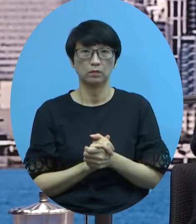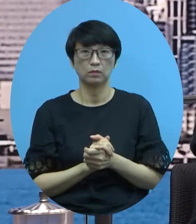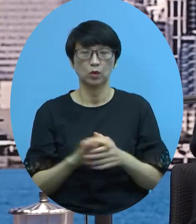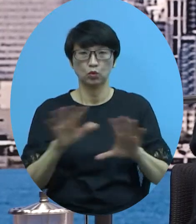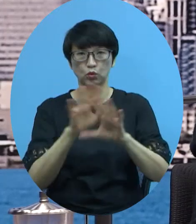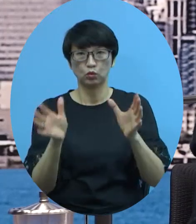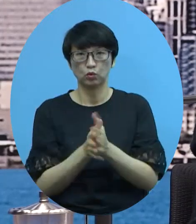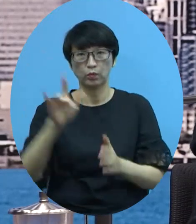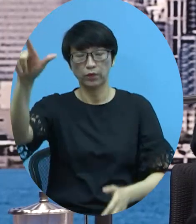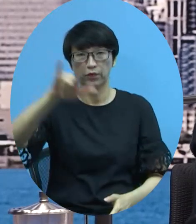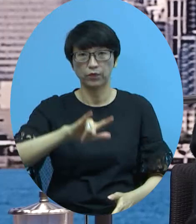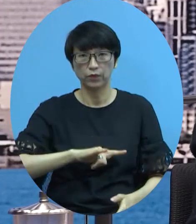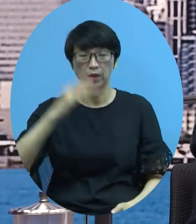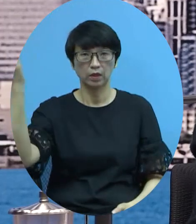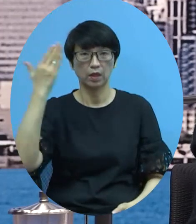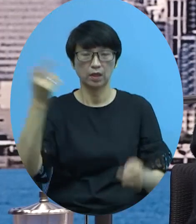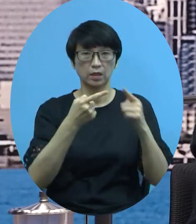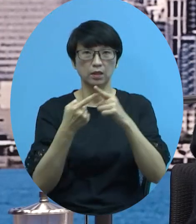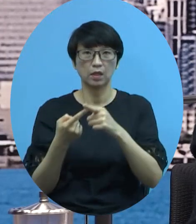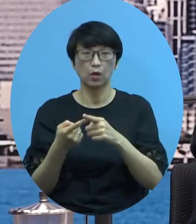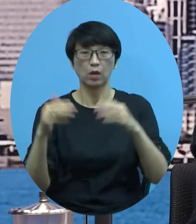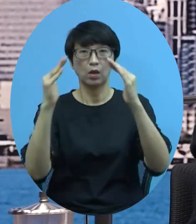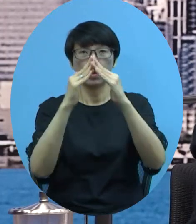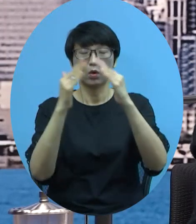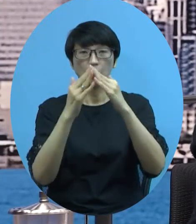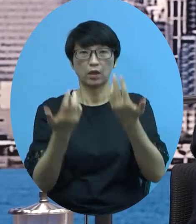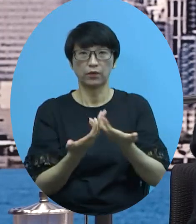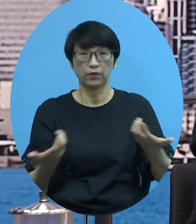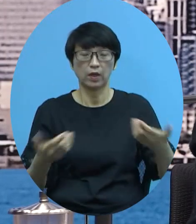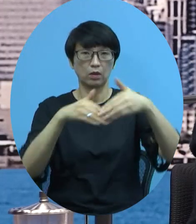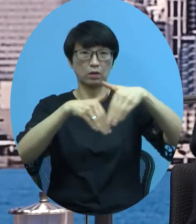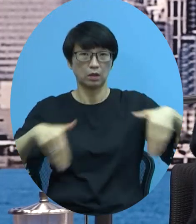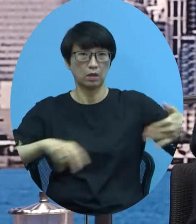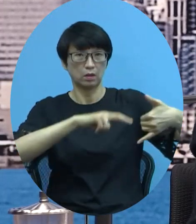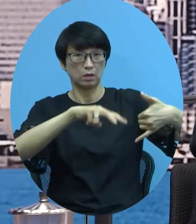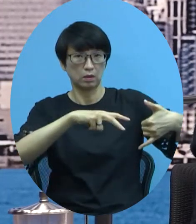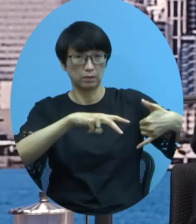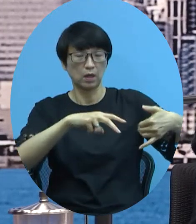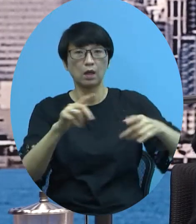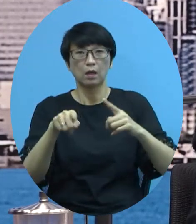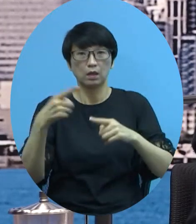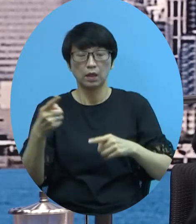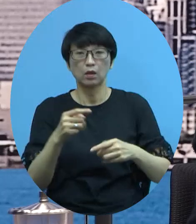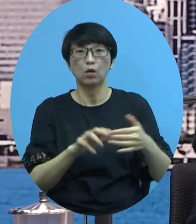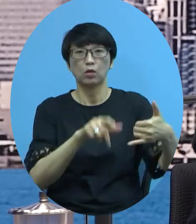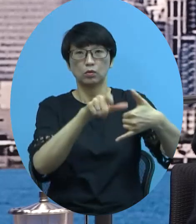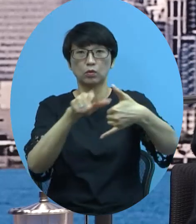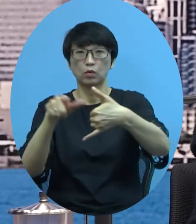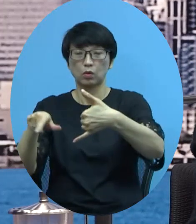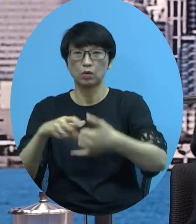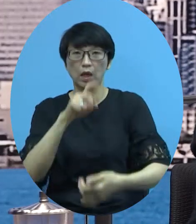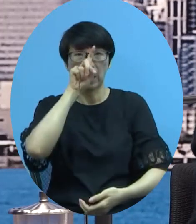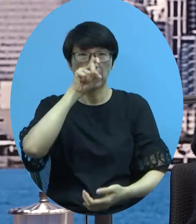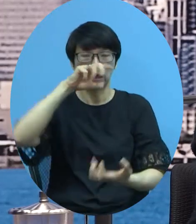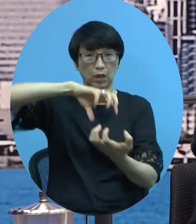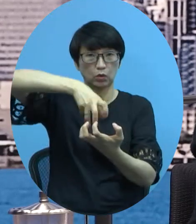全部翻嚟嘅遊客咧都係要家居隔離之後咧，咁其實就都有好多，即係個個都會派翻個樽啦，就俾佢